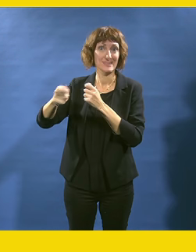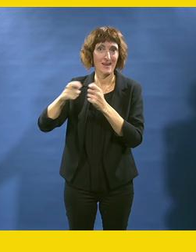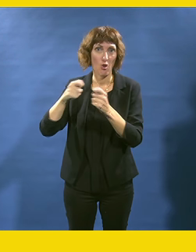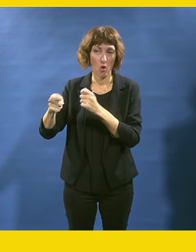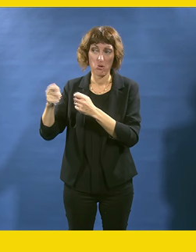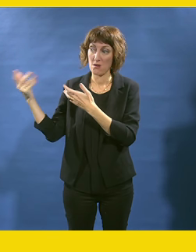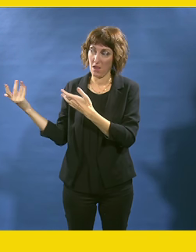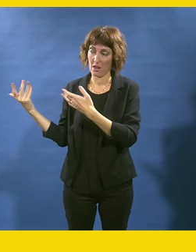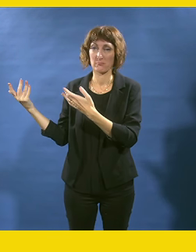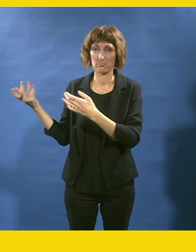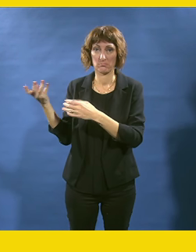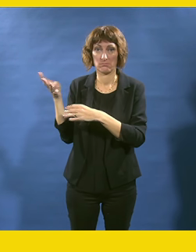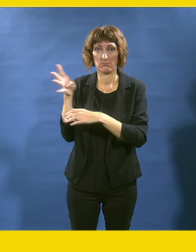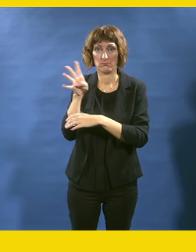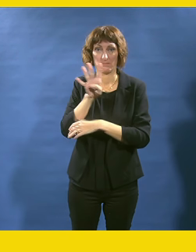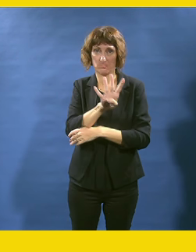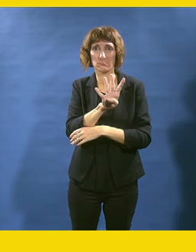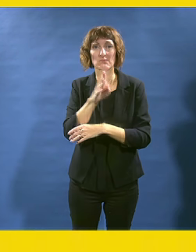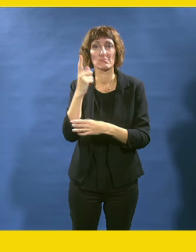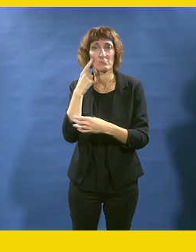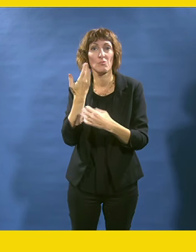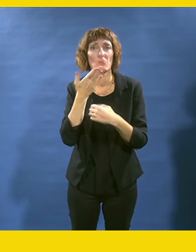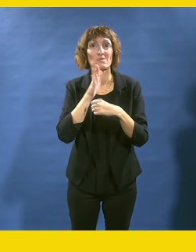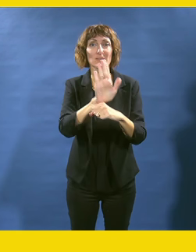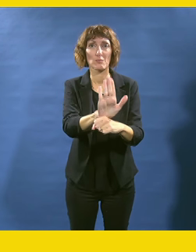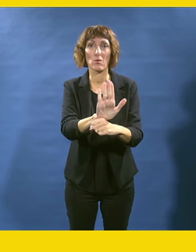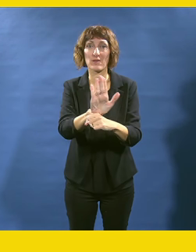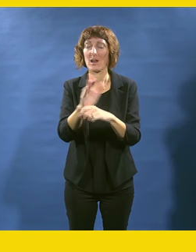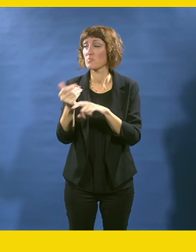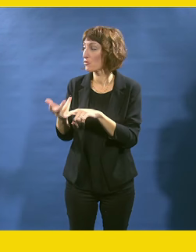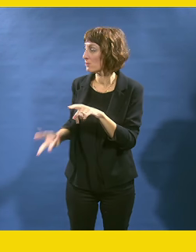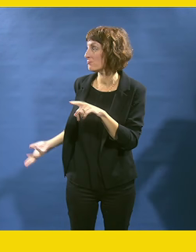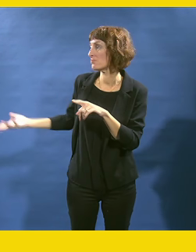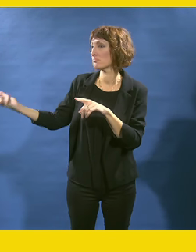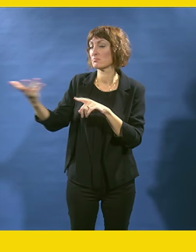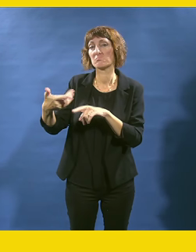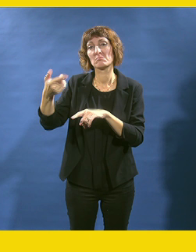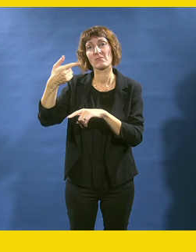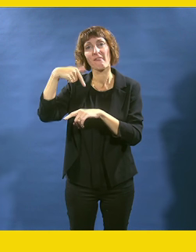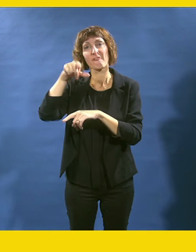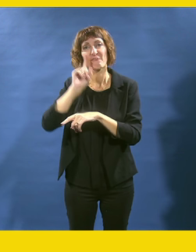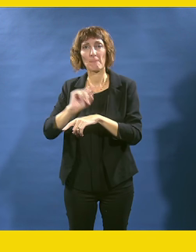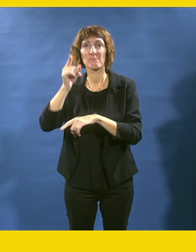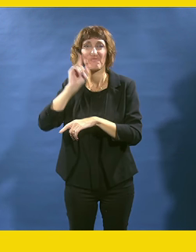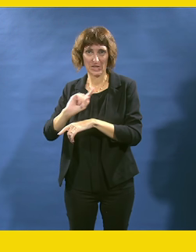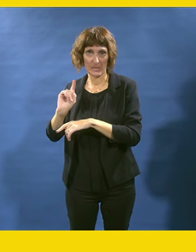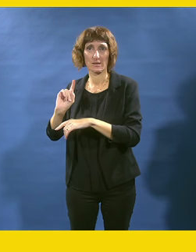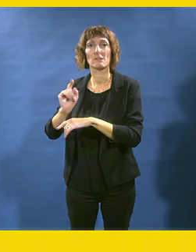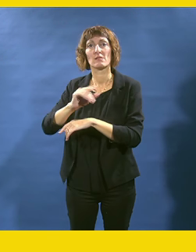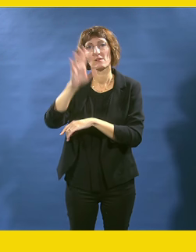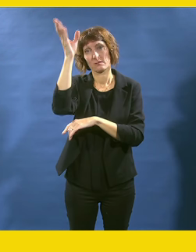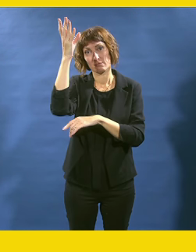leurs témoignages et porter la voix de femmes et de filles afghanes. Alors j'appelle maintenant Tahmina Salik, Farouk